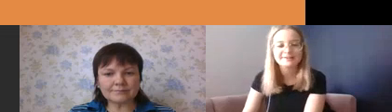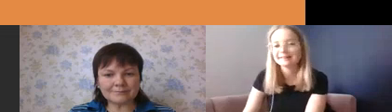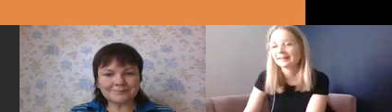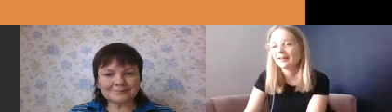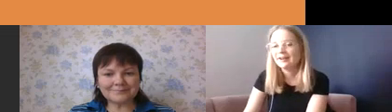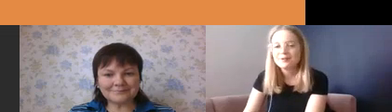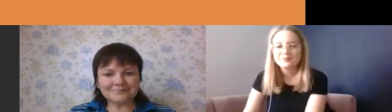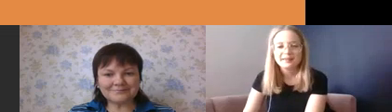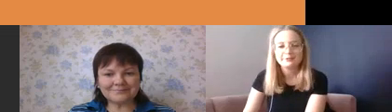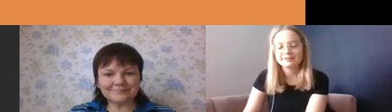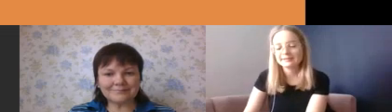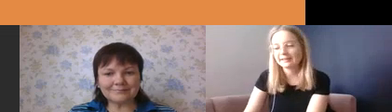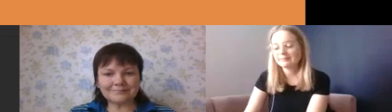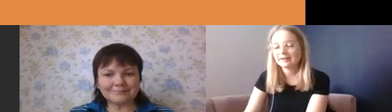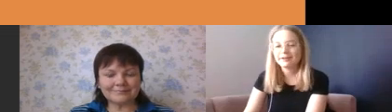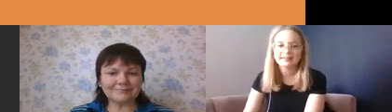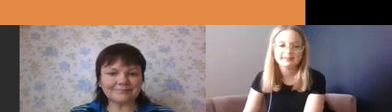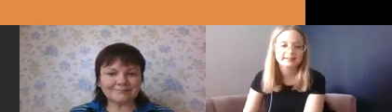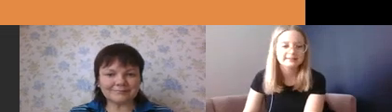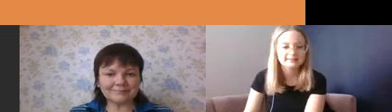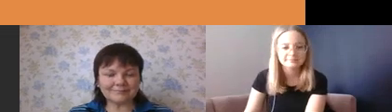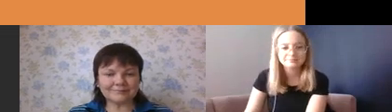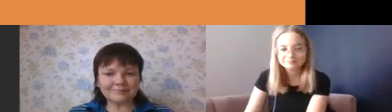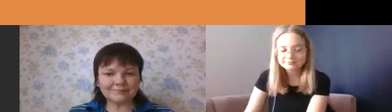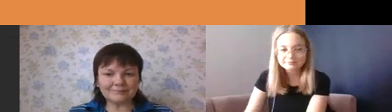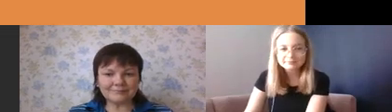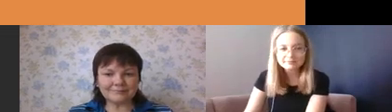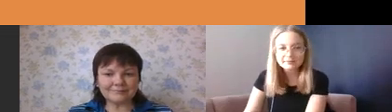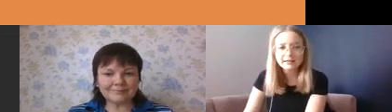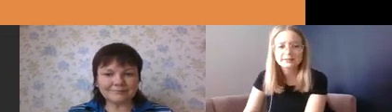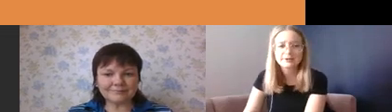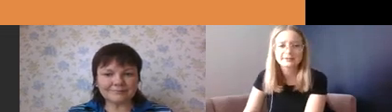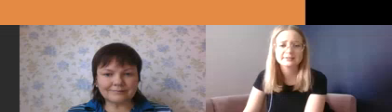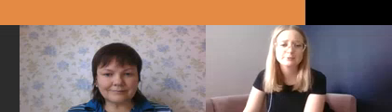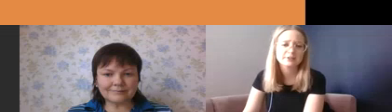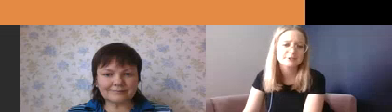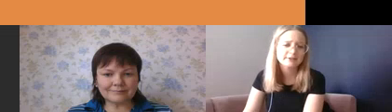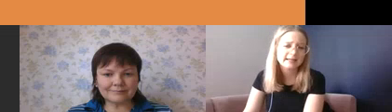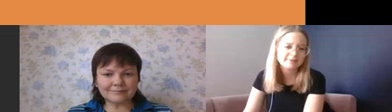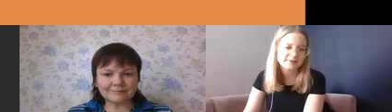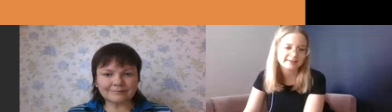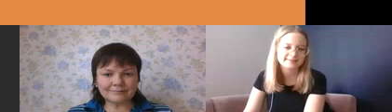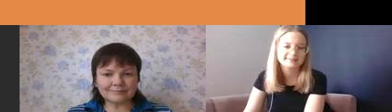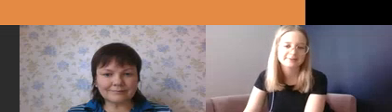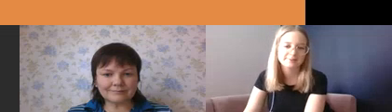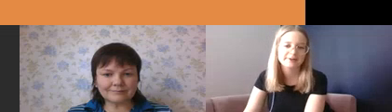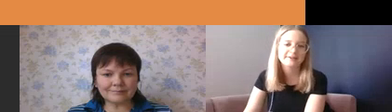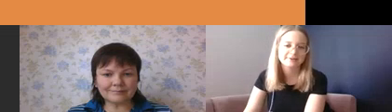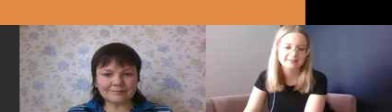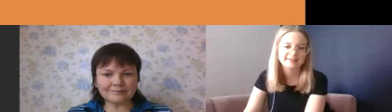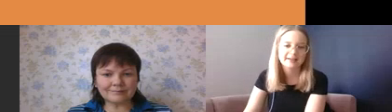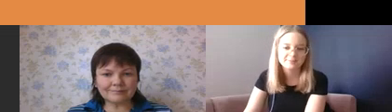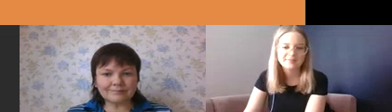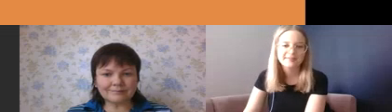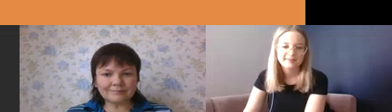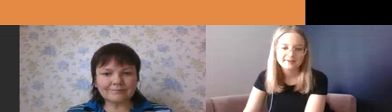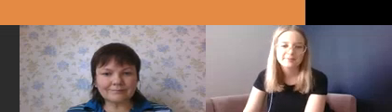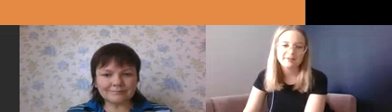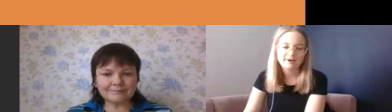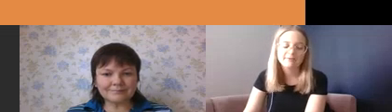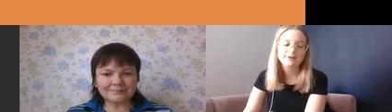käibe fraas, et kui me siin teeme ka selliseid nii-öelda simulatsioone läbimänge, siis see sõbralik on